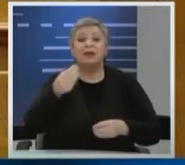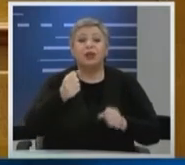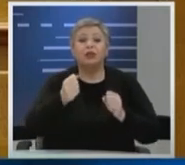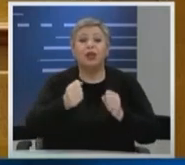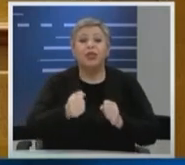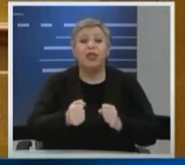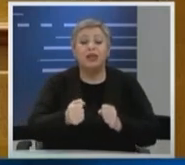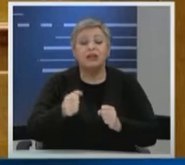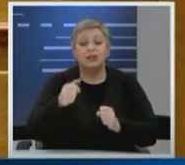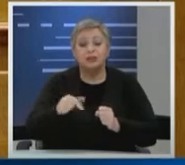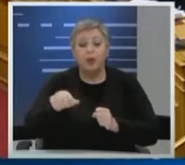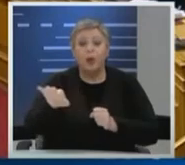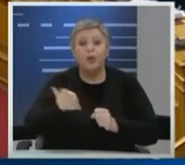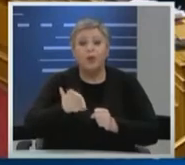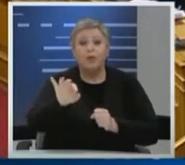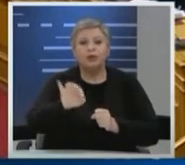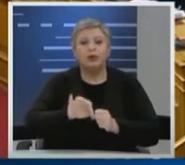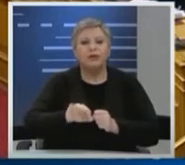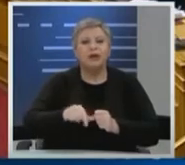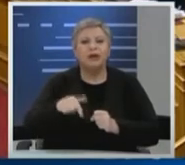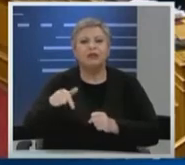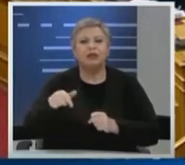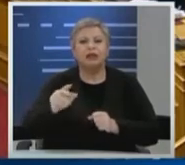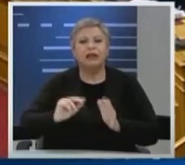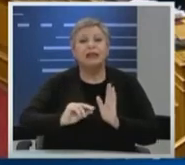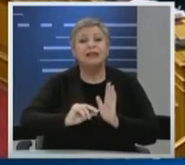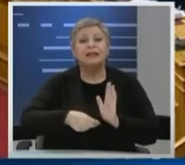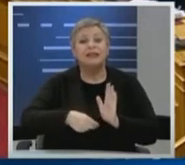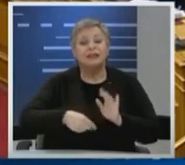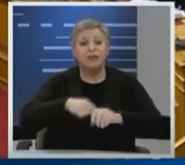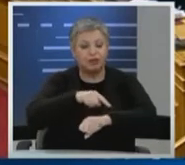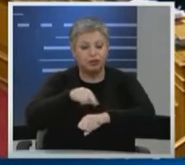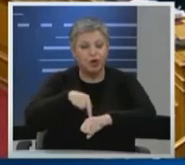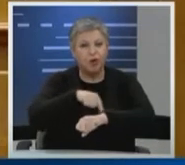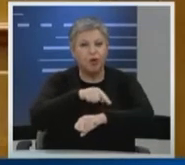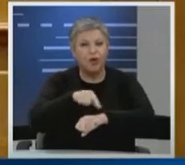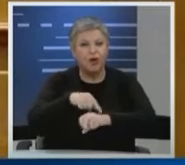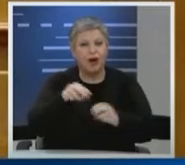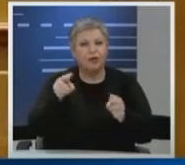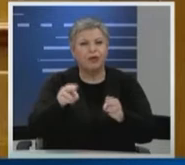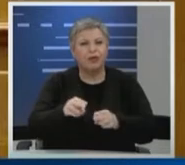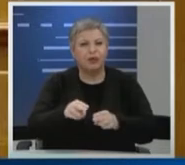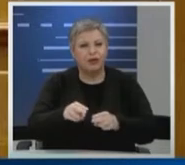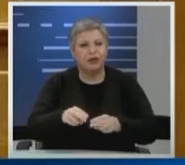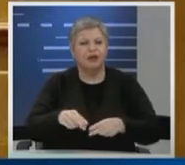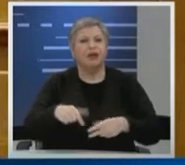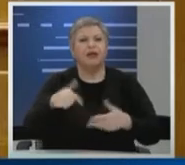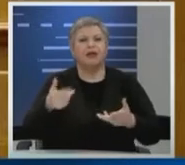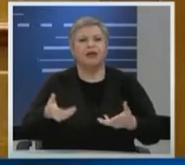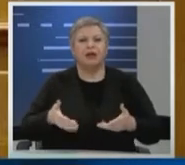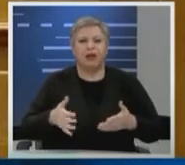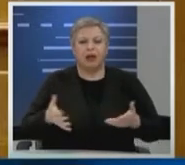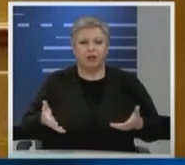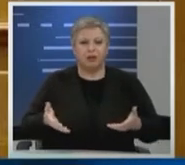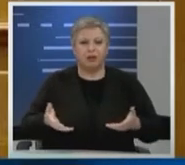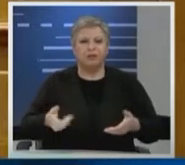απασχόλησης που δημιουργούνται είναι συμβάσεις ορισμένου χρόνου και έργου, δηλαδή μερικής απασχόλησης, μερική απασχόληση για μερική ζωή.